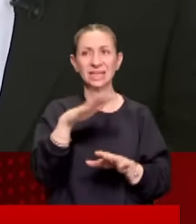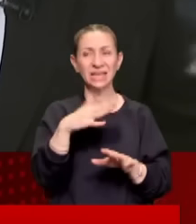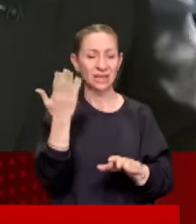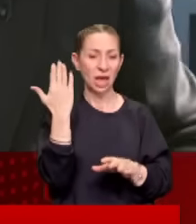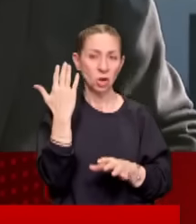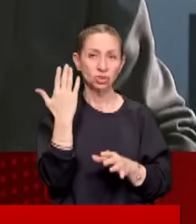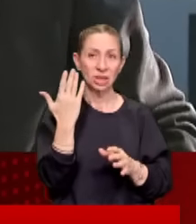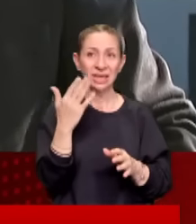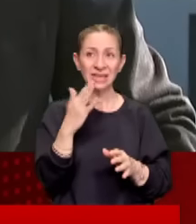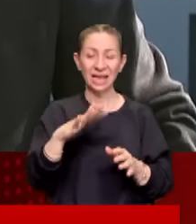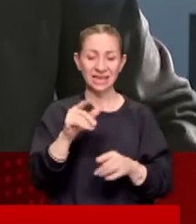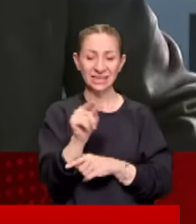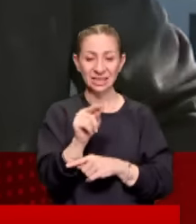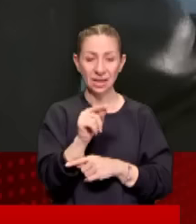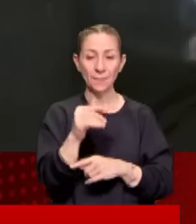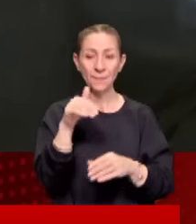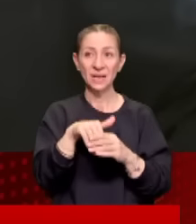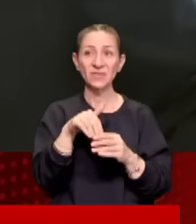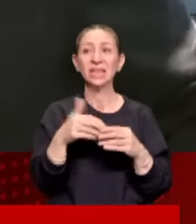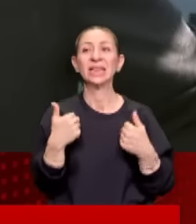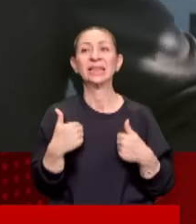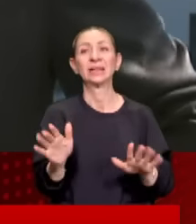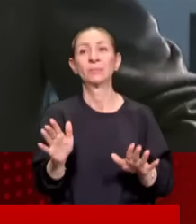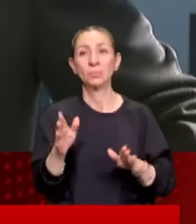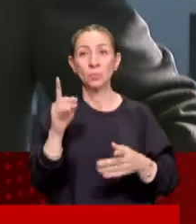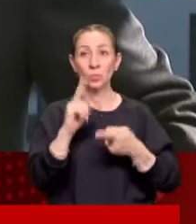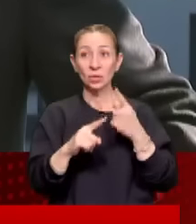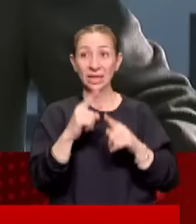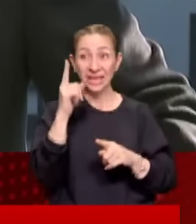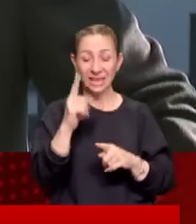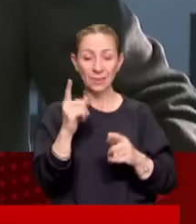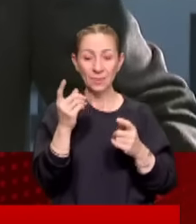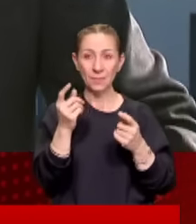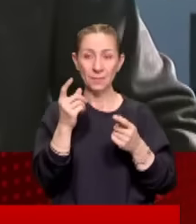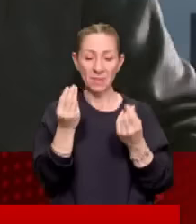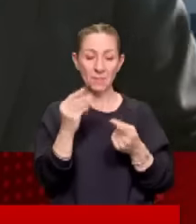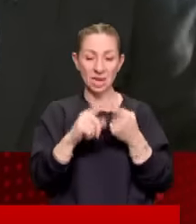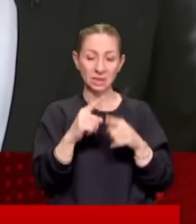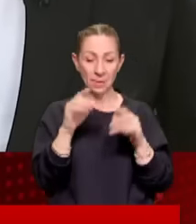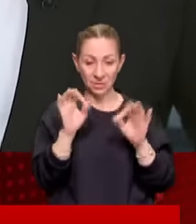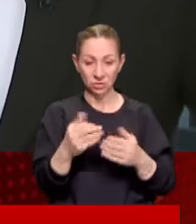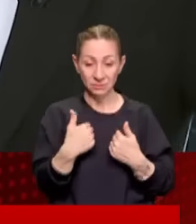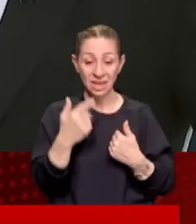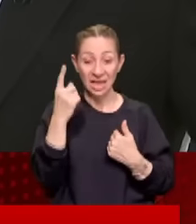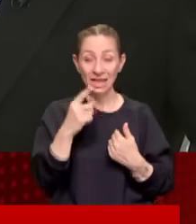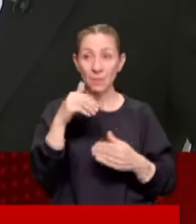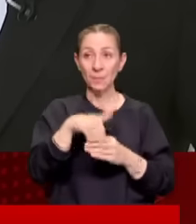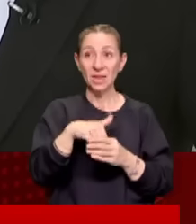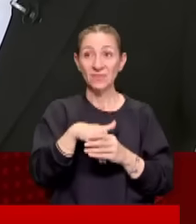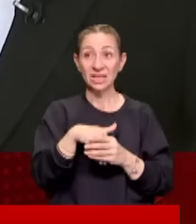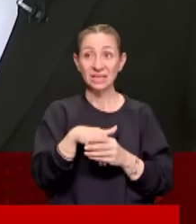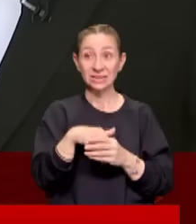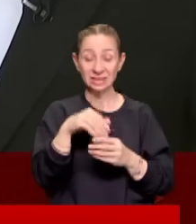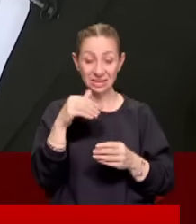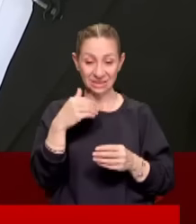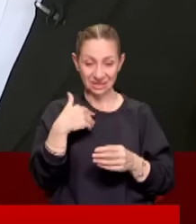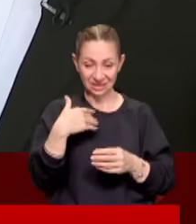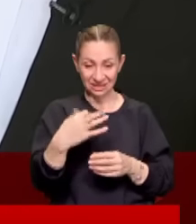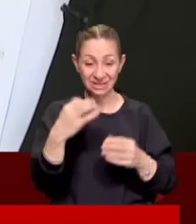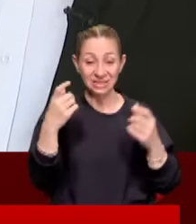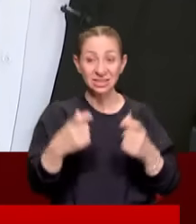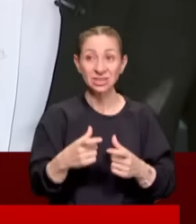önce genel sekreterlik görevindeyken milletvekili değildim. Evet. Siyasete ilk kez İYİ Parti ile başladım. Dolayısıyla ilk milletvekilliği seçimim